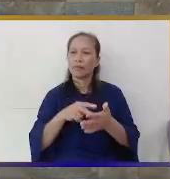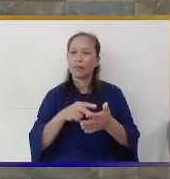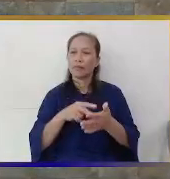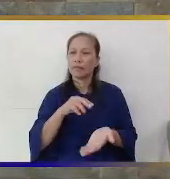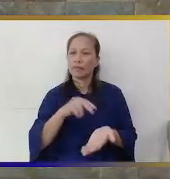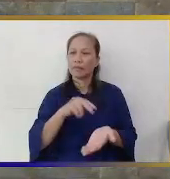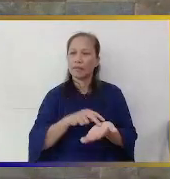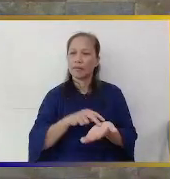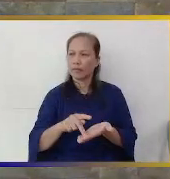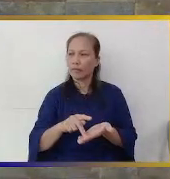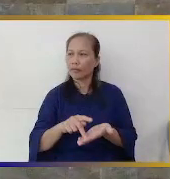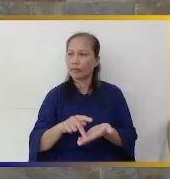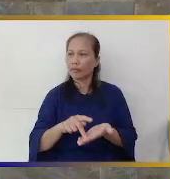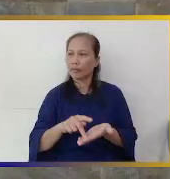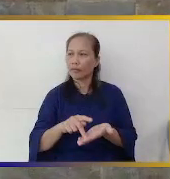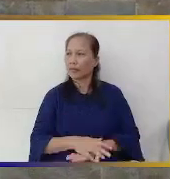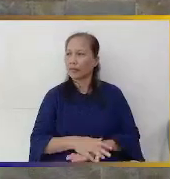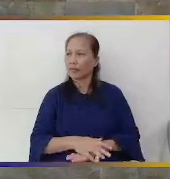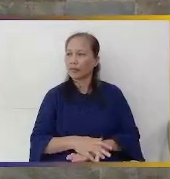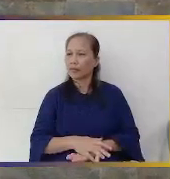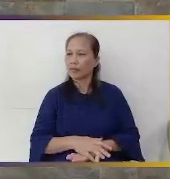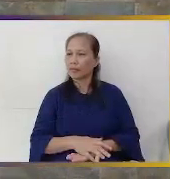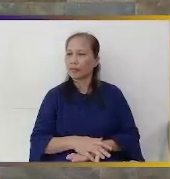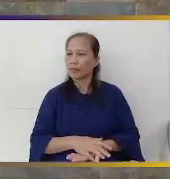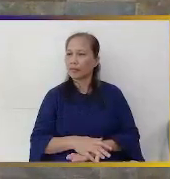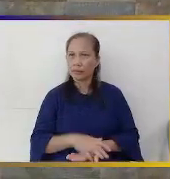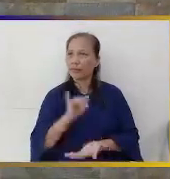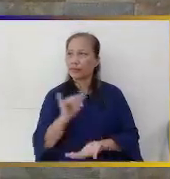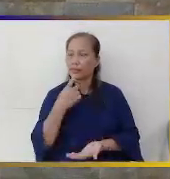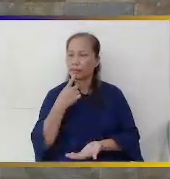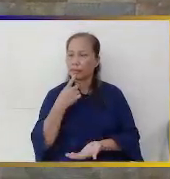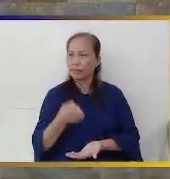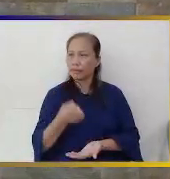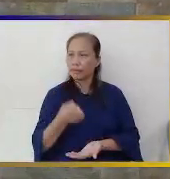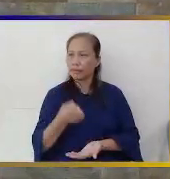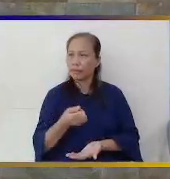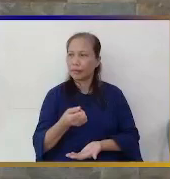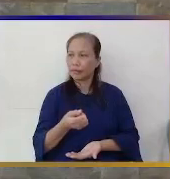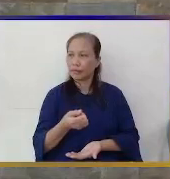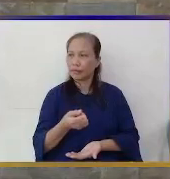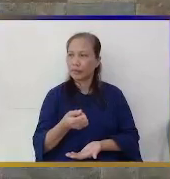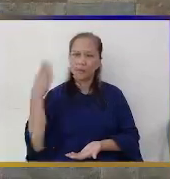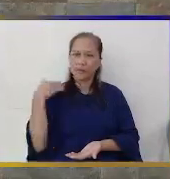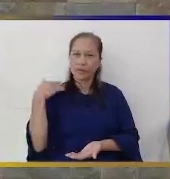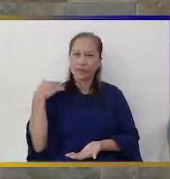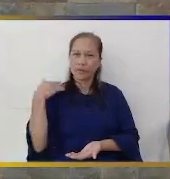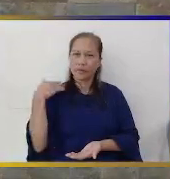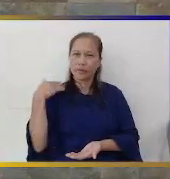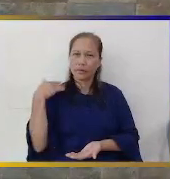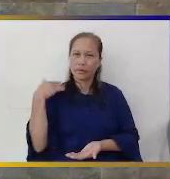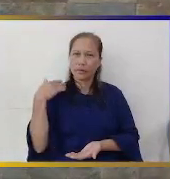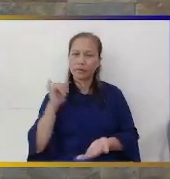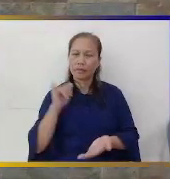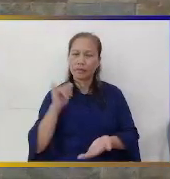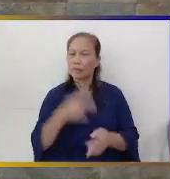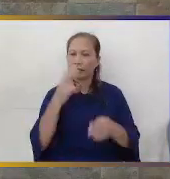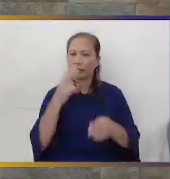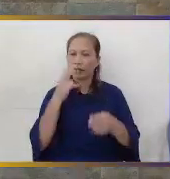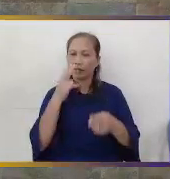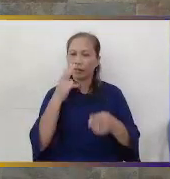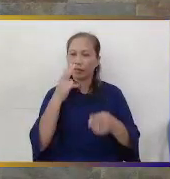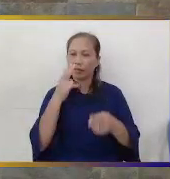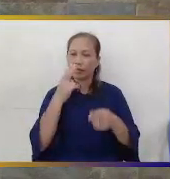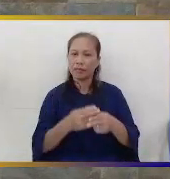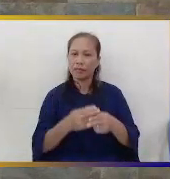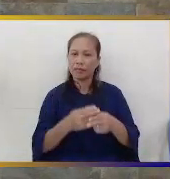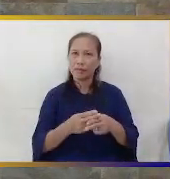kapatid in fact Katulad po ng sinabi ko po sa inyo even before pa na ang nagpapangalan po sa kanila